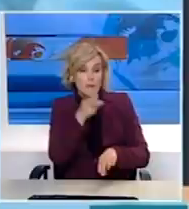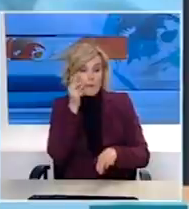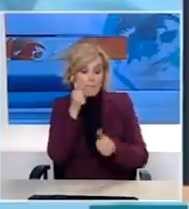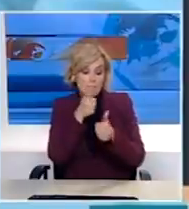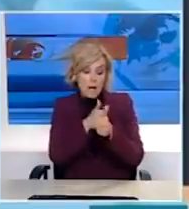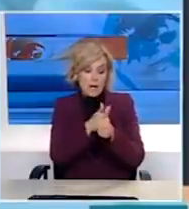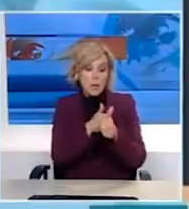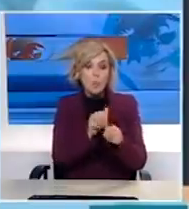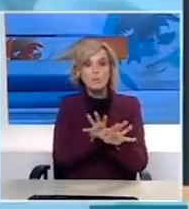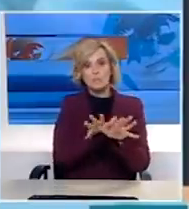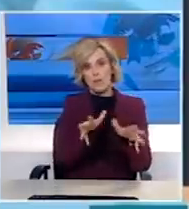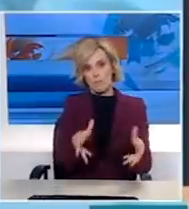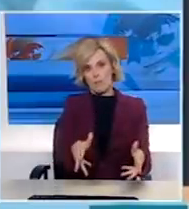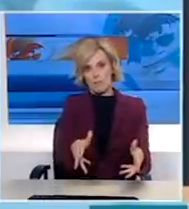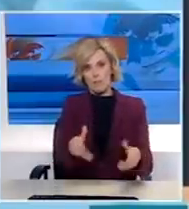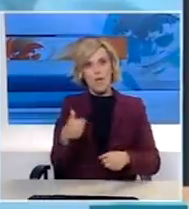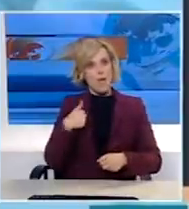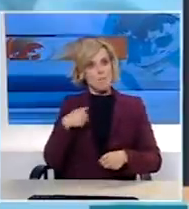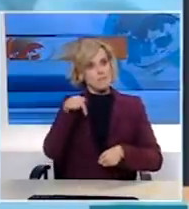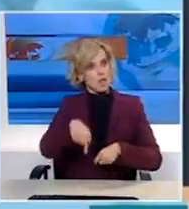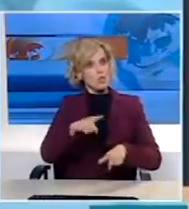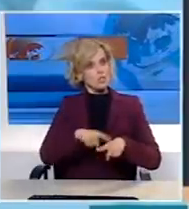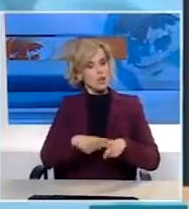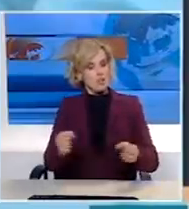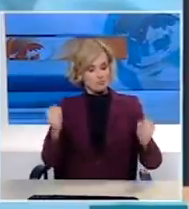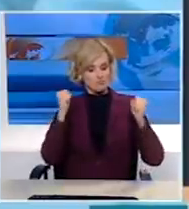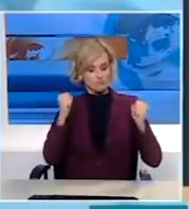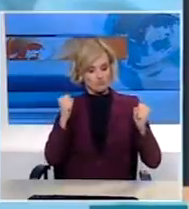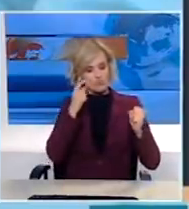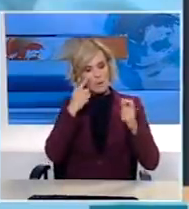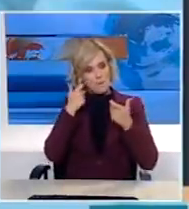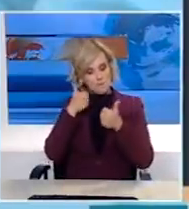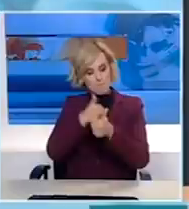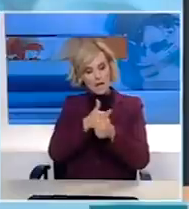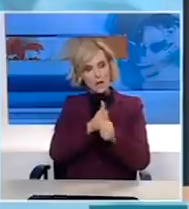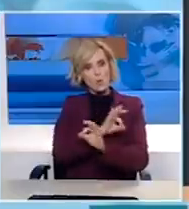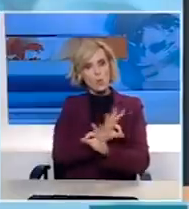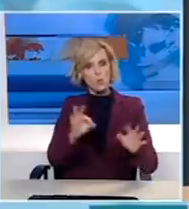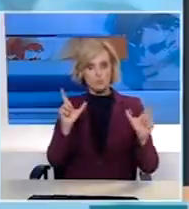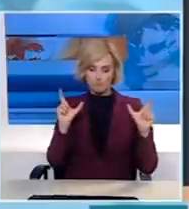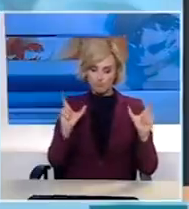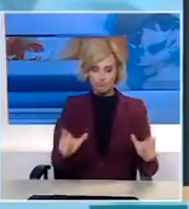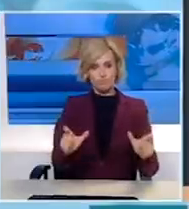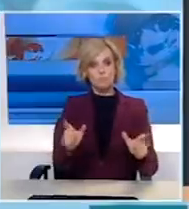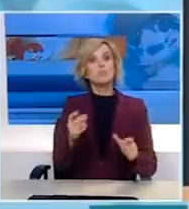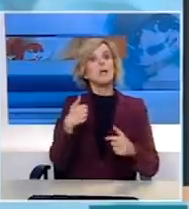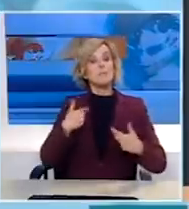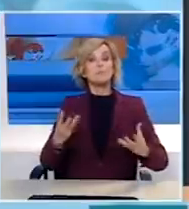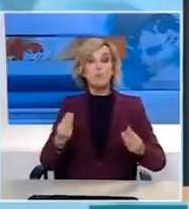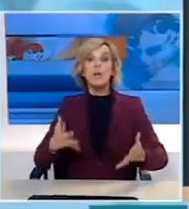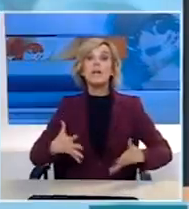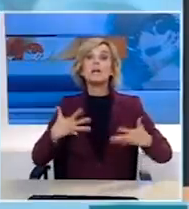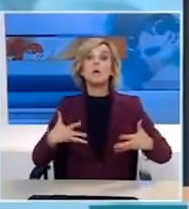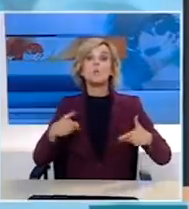επιδημίας στη χώρα μας. Νομίζω ότι έχουμε μια πάρα πολύ καλή παρακολούθηση της επιδημίας στη χώρα μας αυτή τη στιγμή, η οποία θα γίνει ακόμα καλύτερη και είμαστε χαρούμενοι